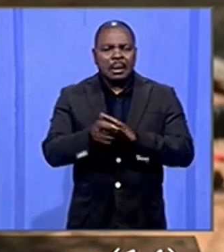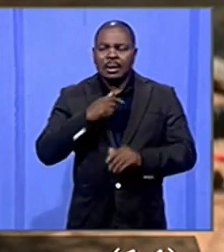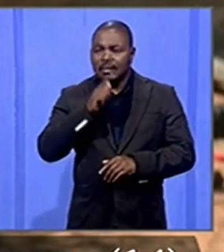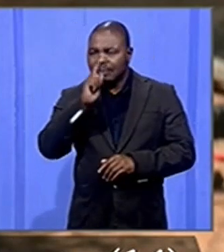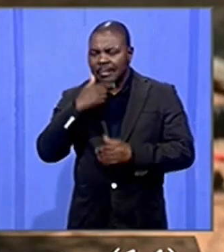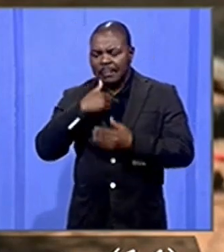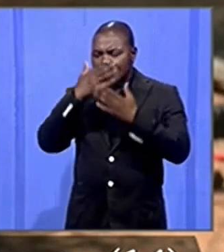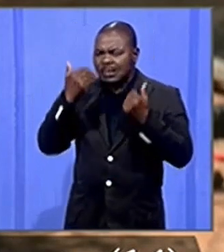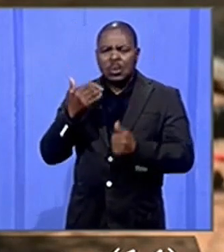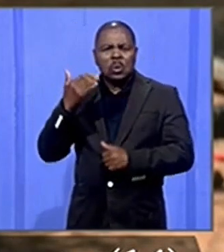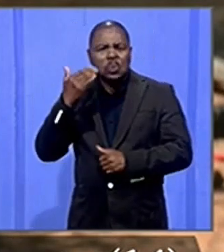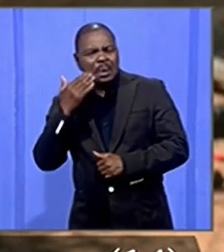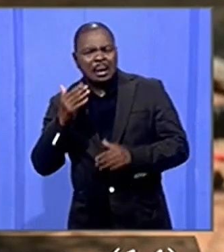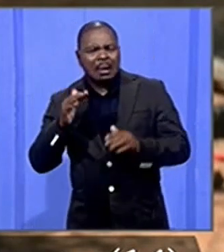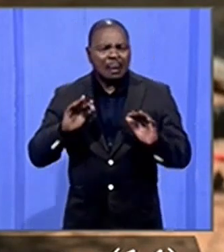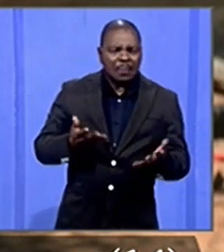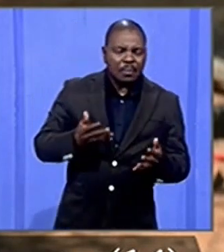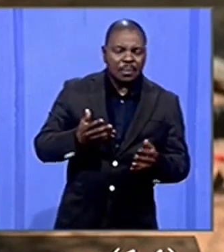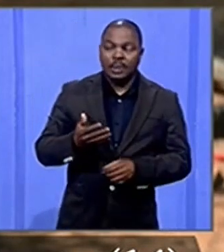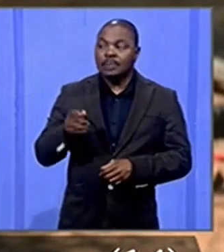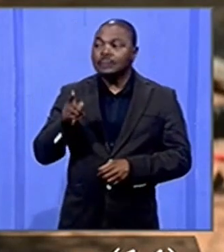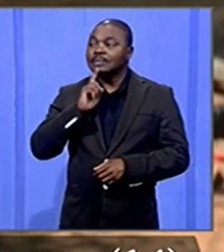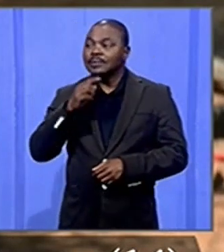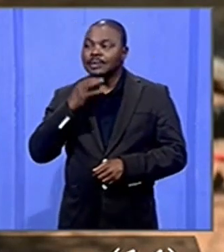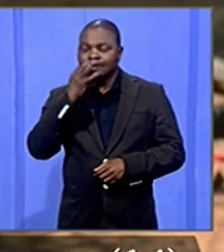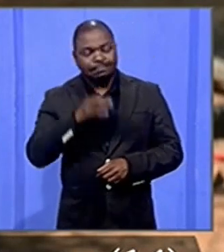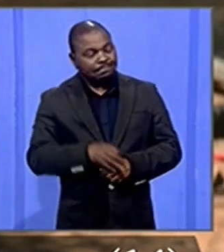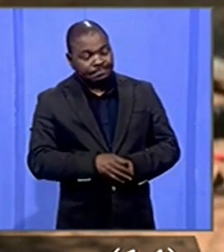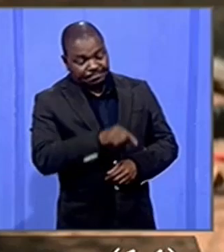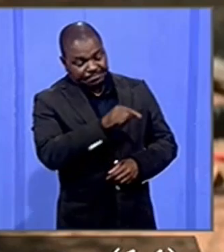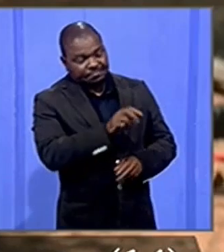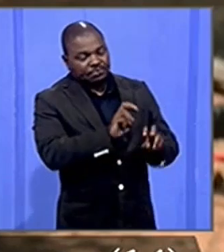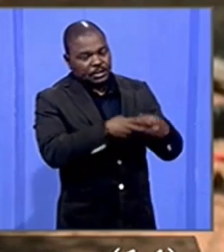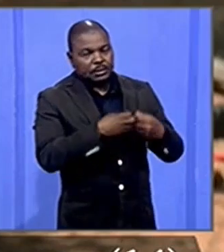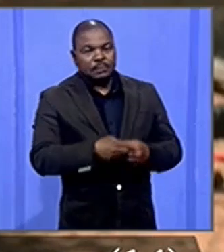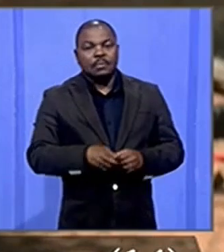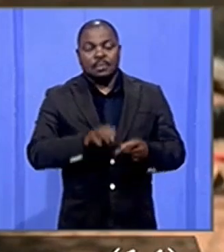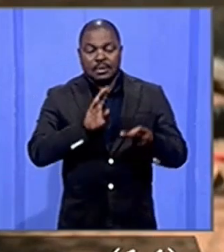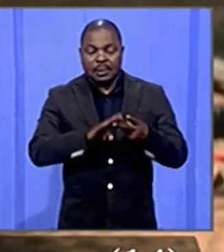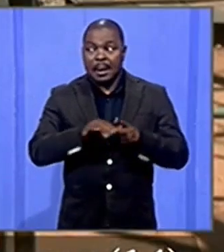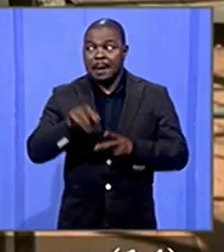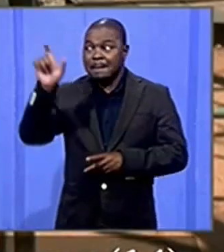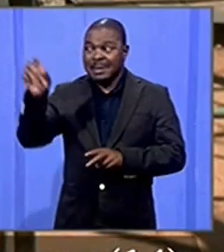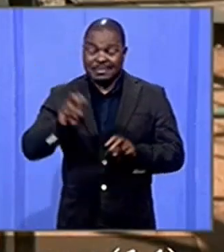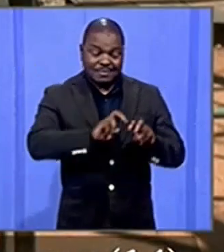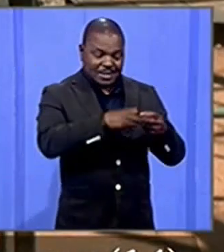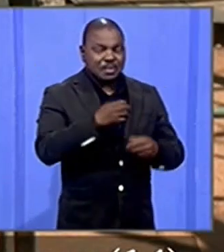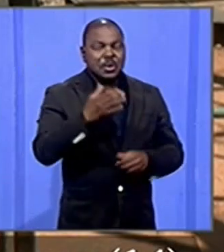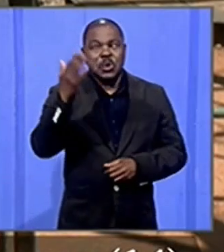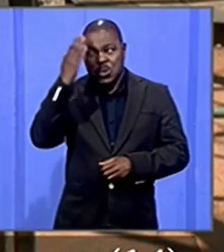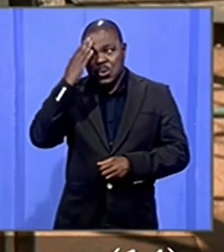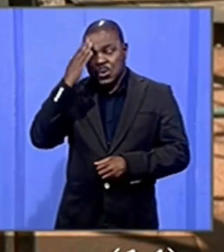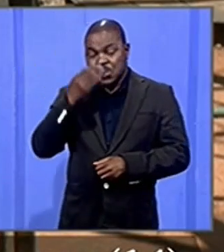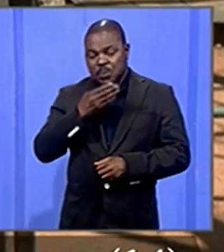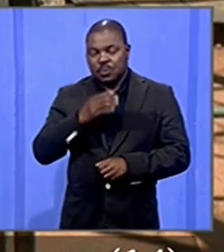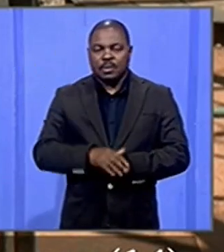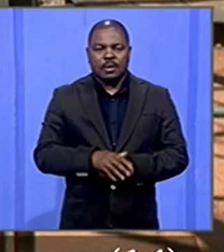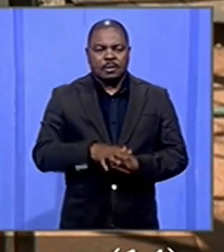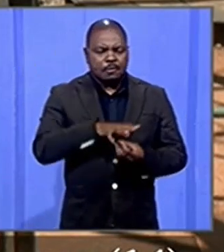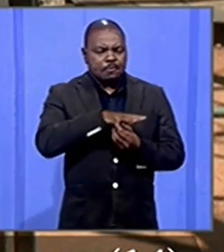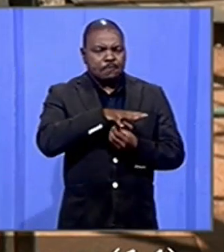sepeleng jang kae. A ba re nya ngwana a re o reipilwe ene motho o reipilwe ngwana gago wa mo itse. Go ya ka balapa ba bolela